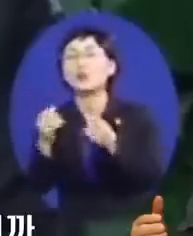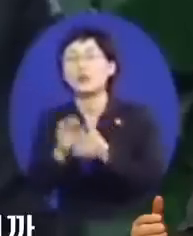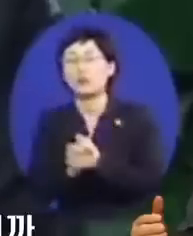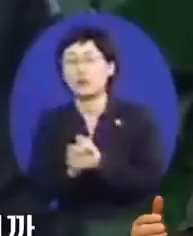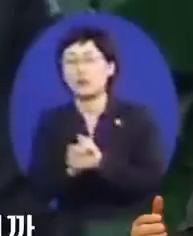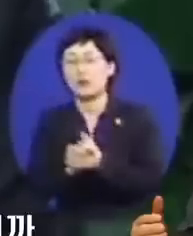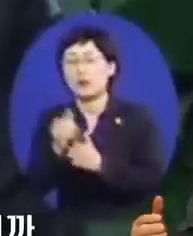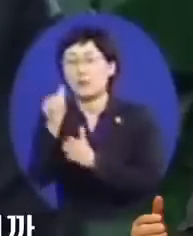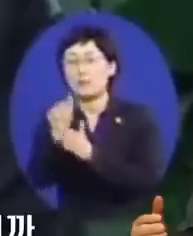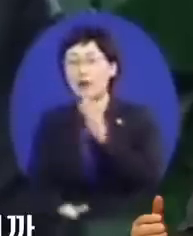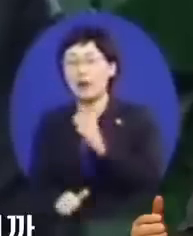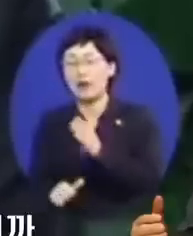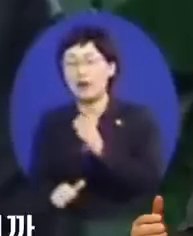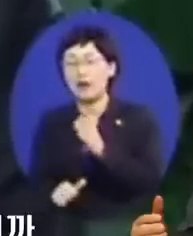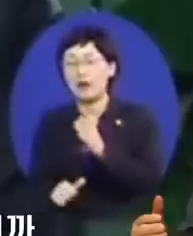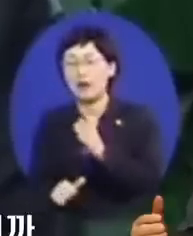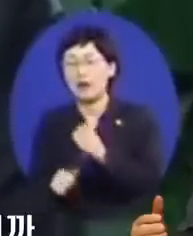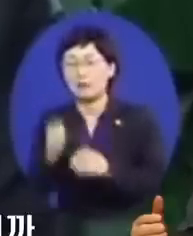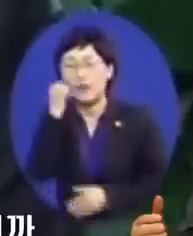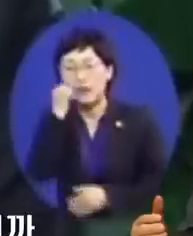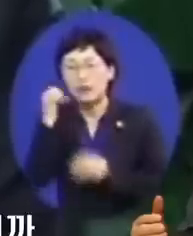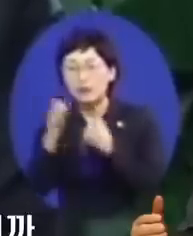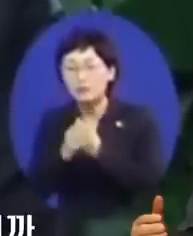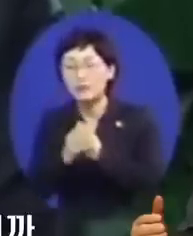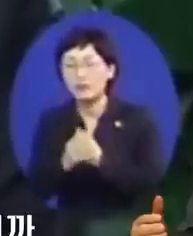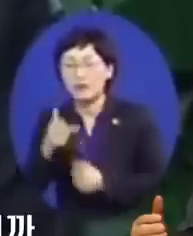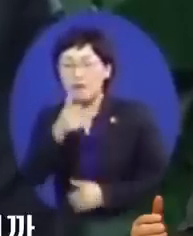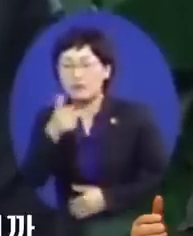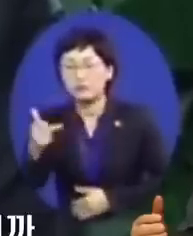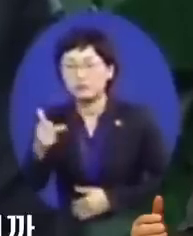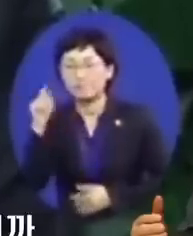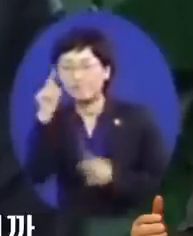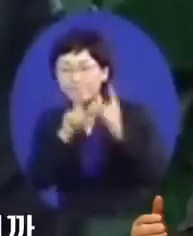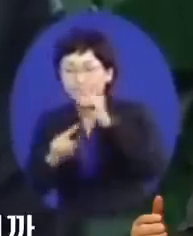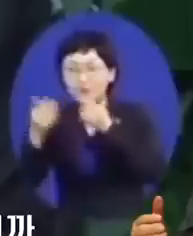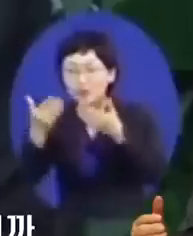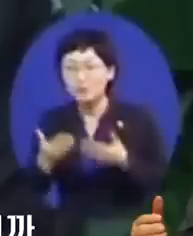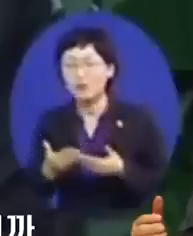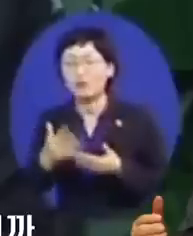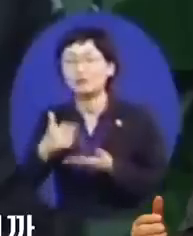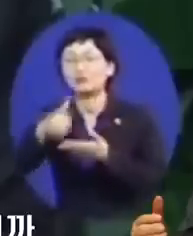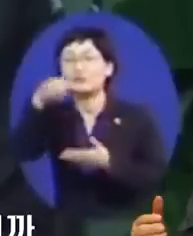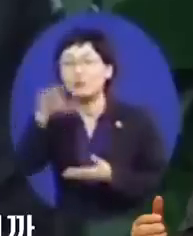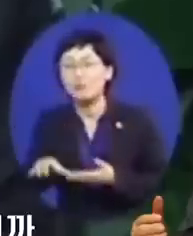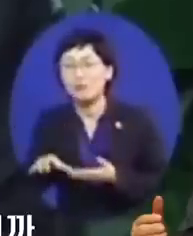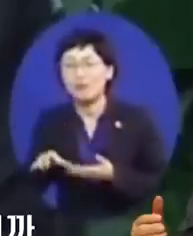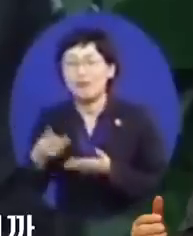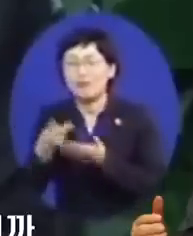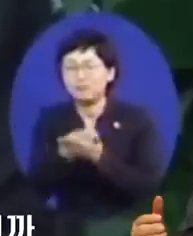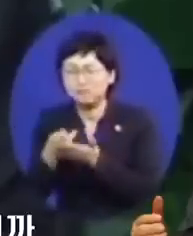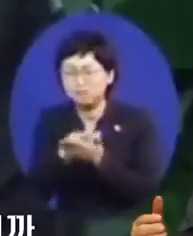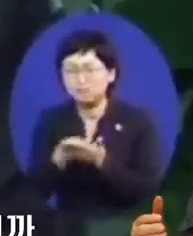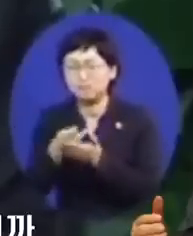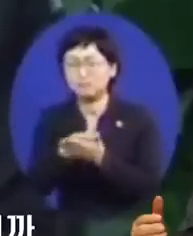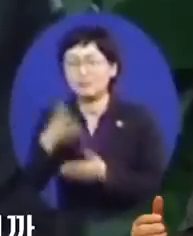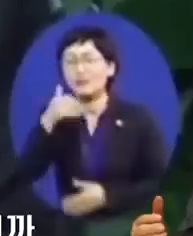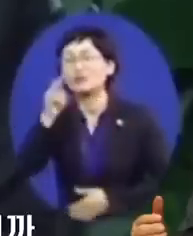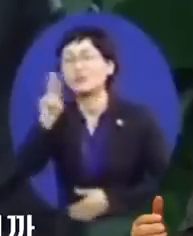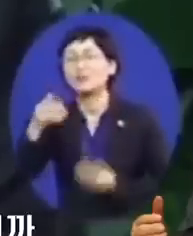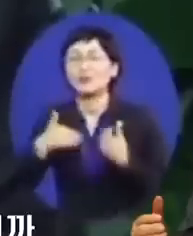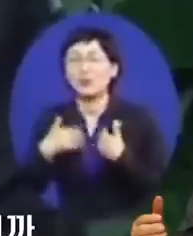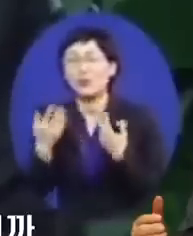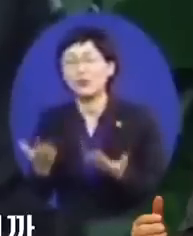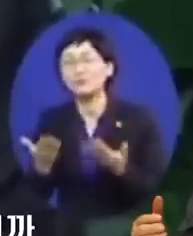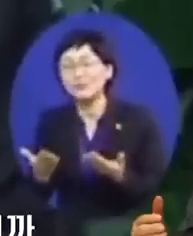낭패와 실망을 당해서 큰 상처를 입고 주님 앞에 뒹굴며 주여 나는